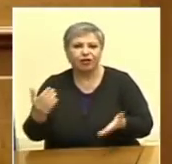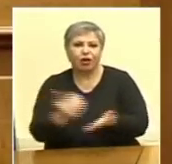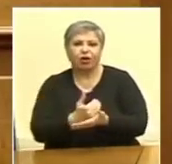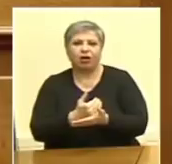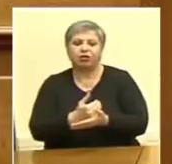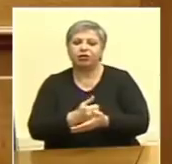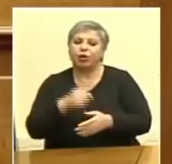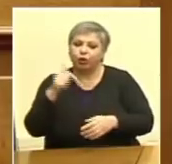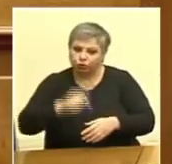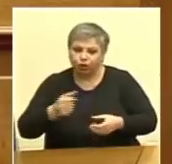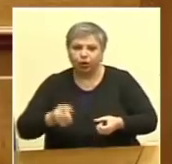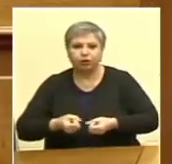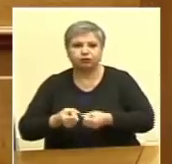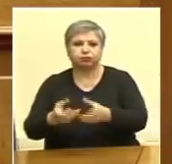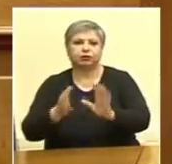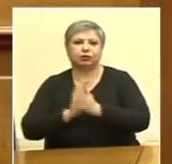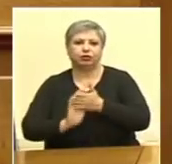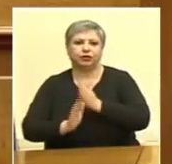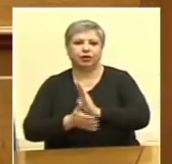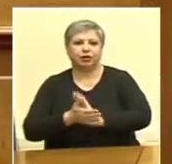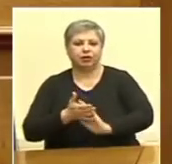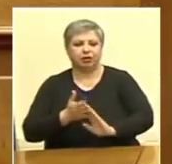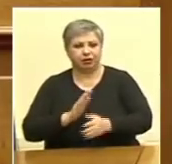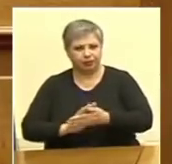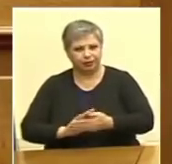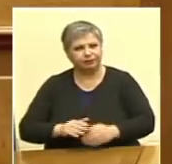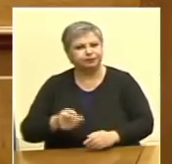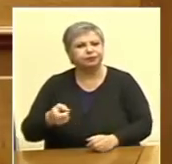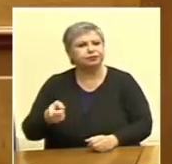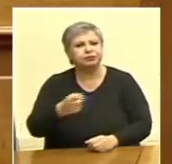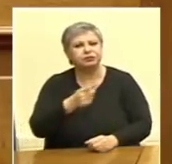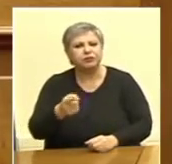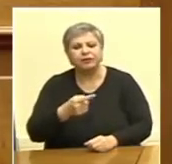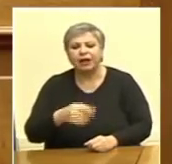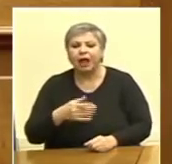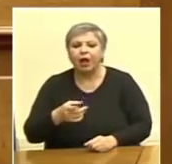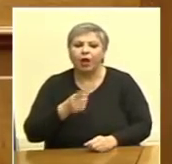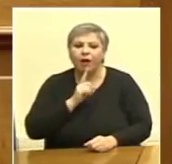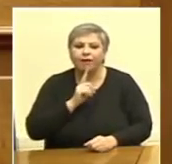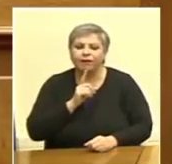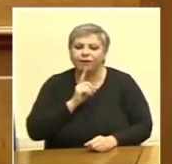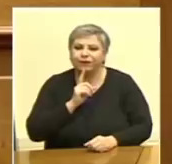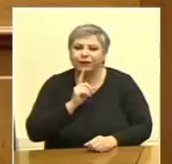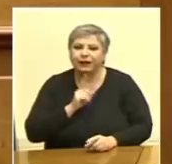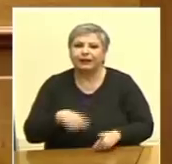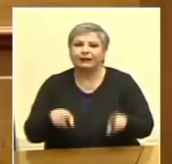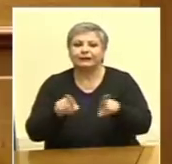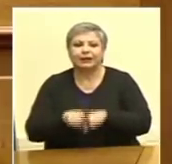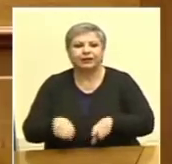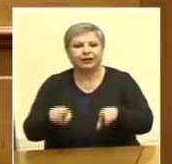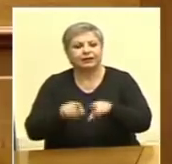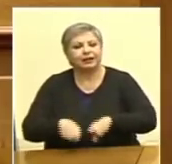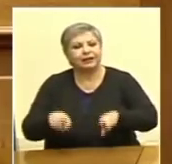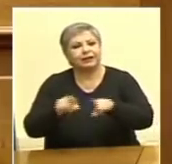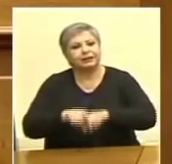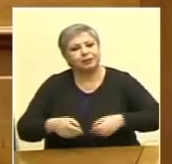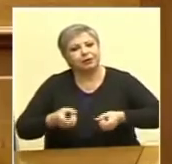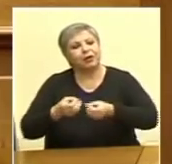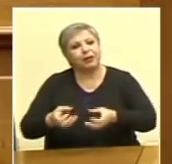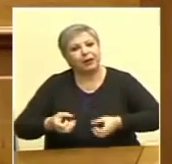ήταν όσοι αναμασάτε αυτή την καραμέλα περί παροχολογίας και δώρων,